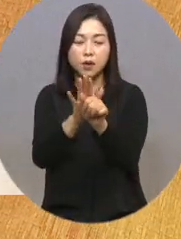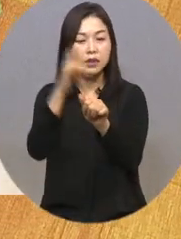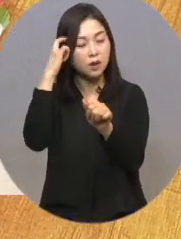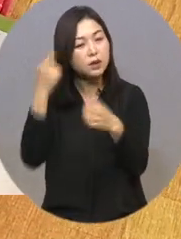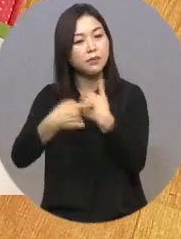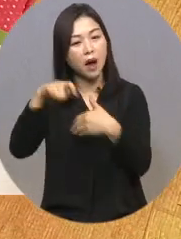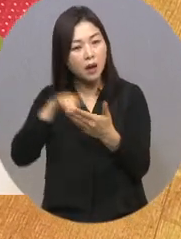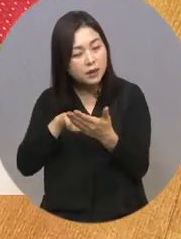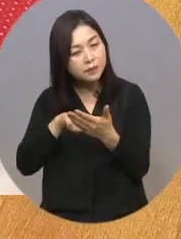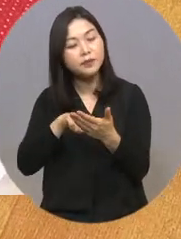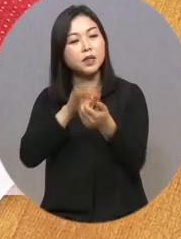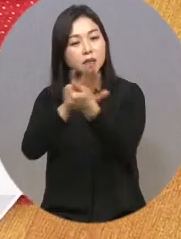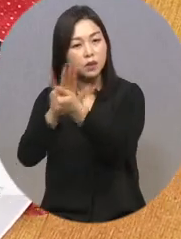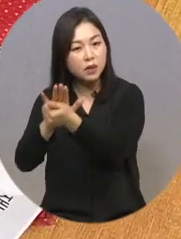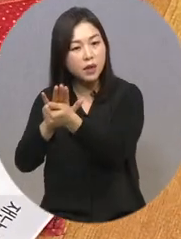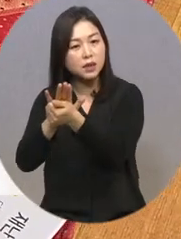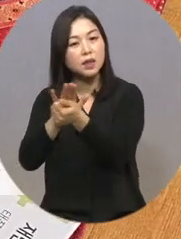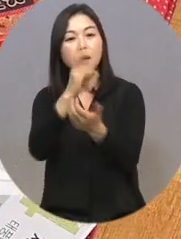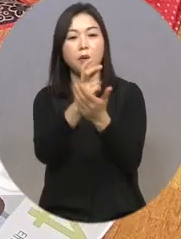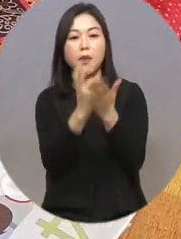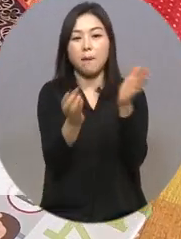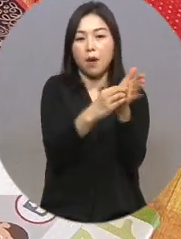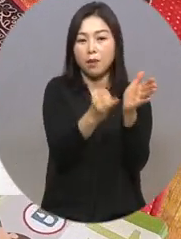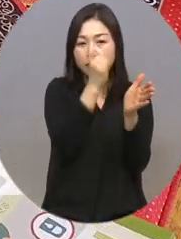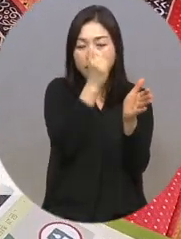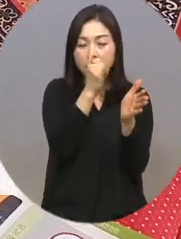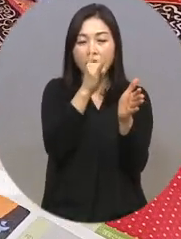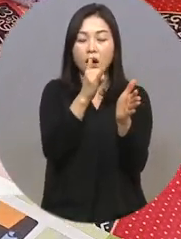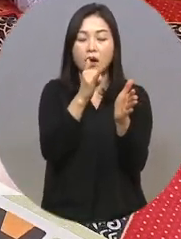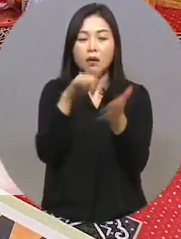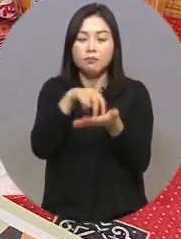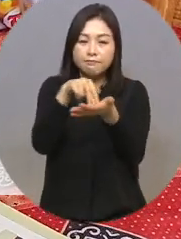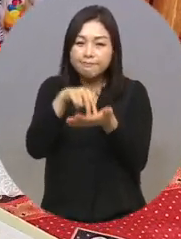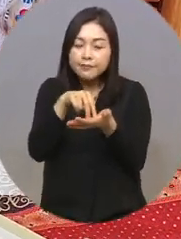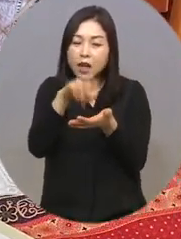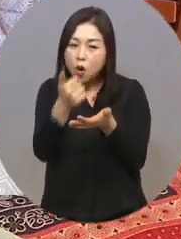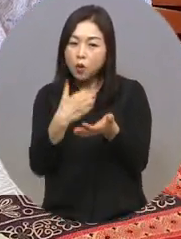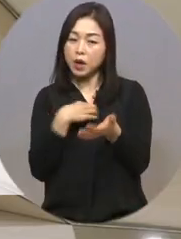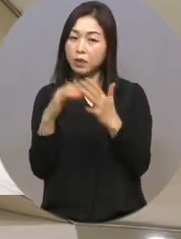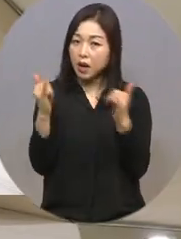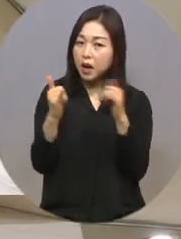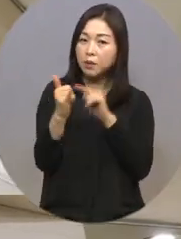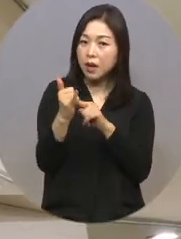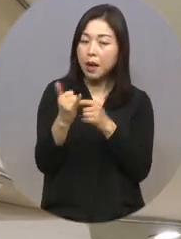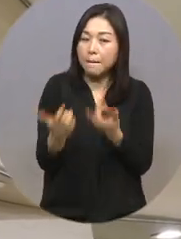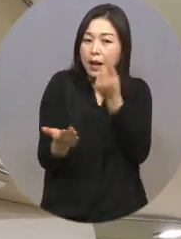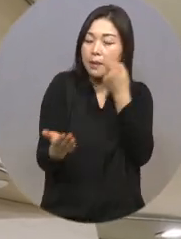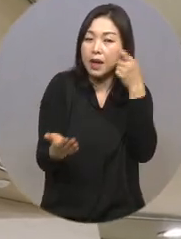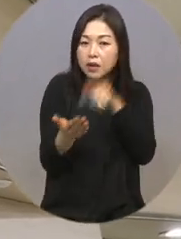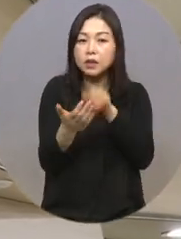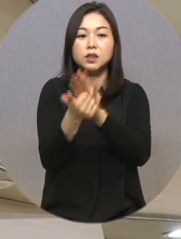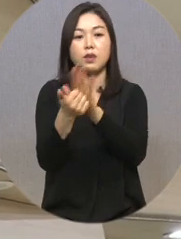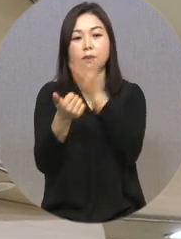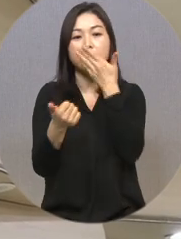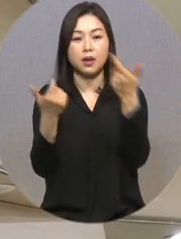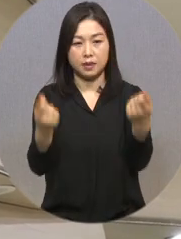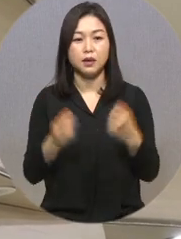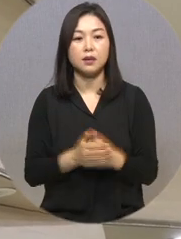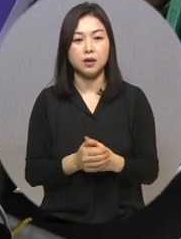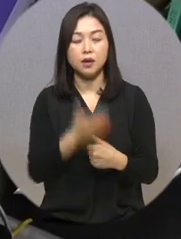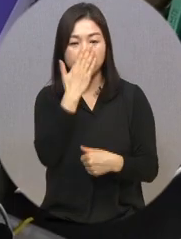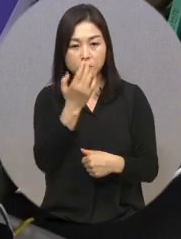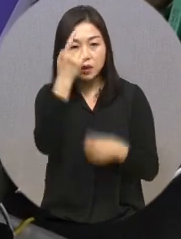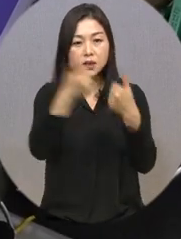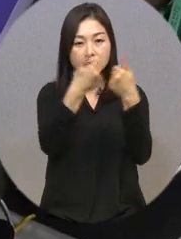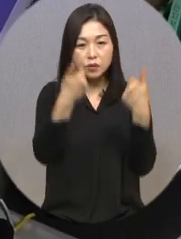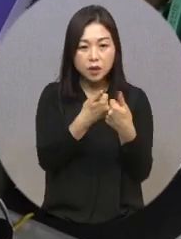정책이 포함돼 고독사 위험자를 조기에 발견하고 지원할 수 있게 됐습니다. 순천시 의회는 고독사 사전